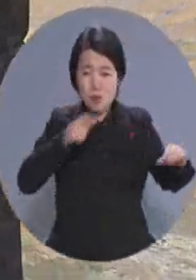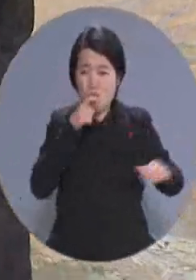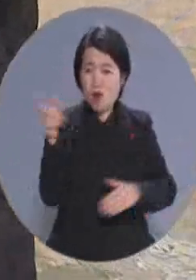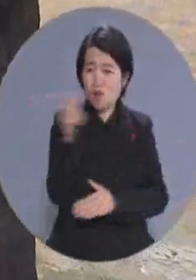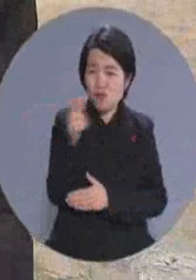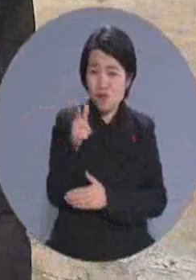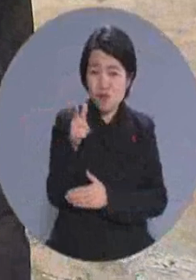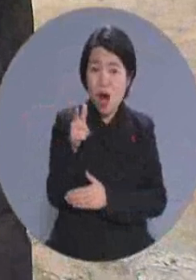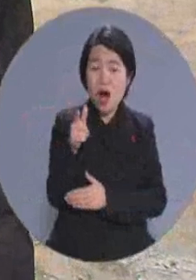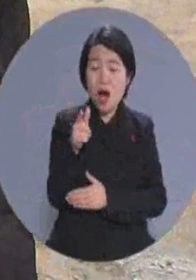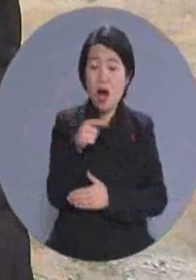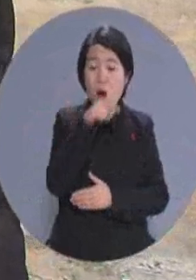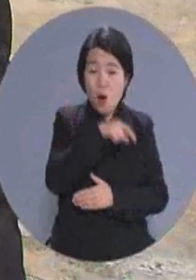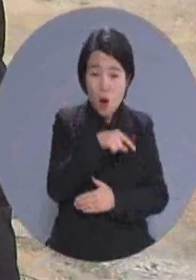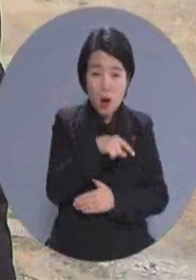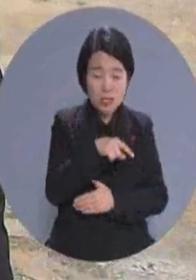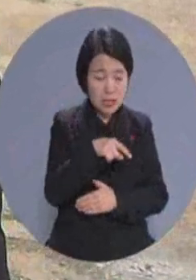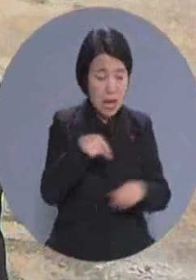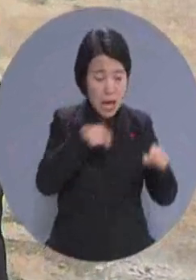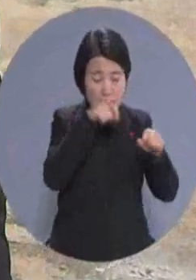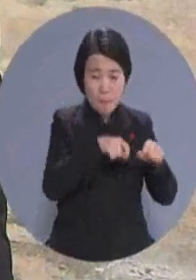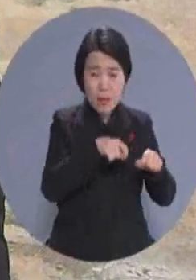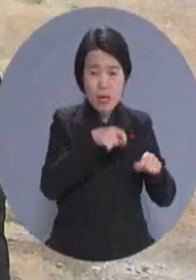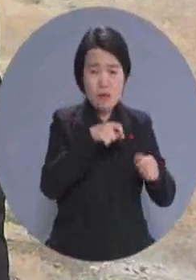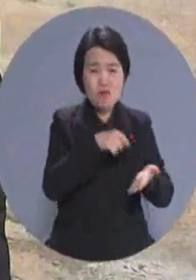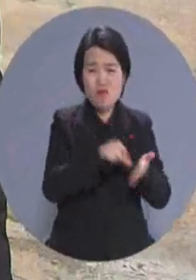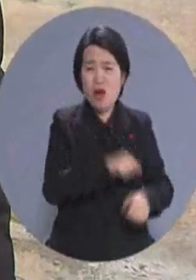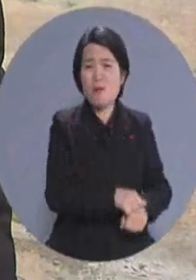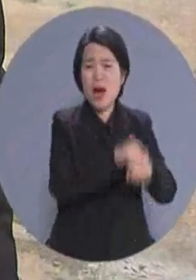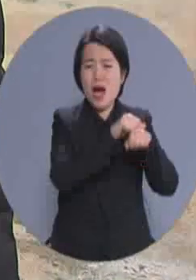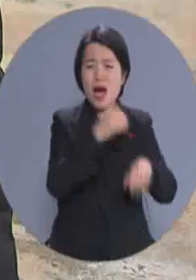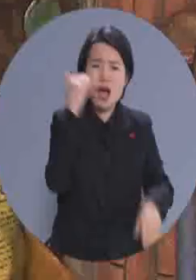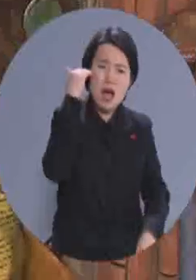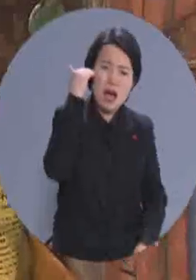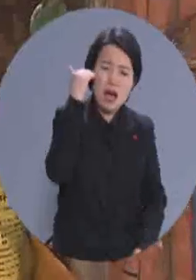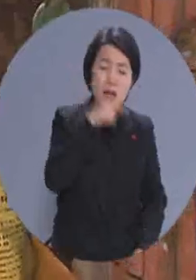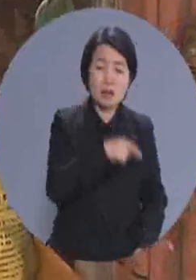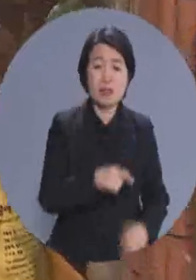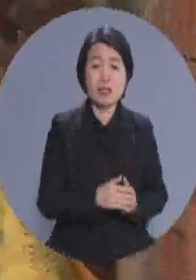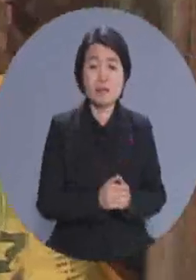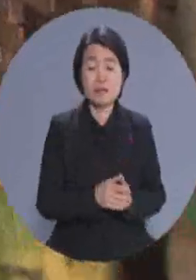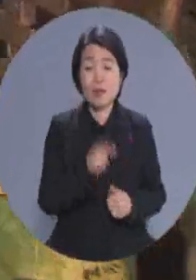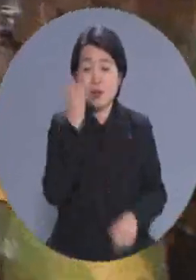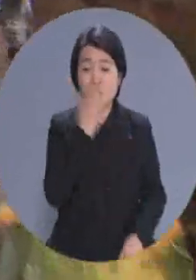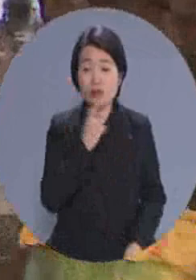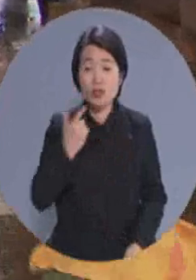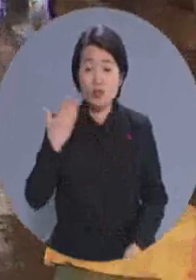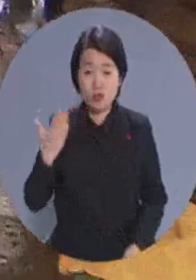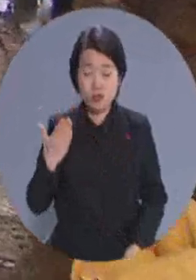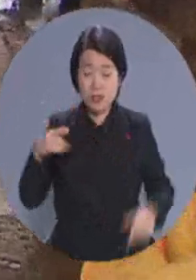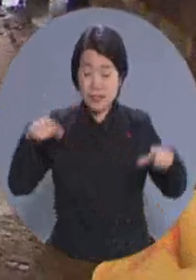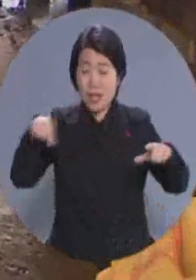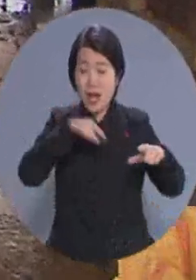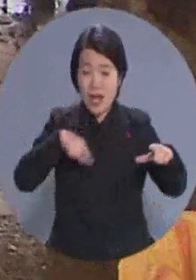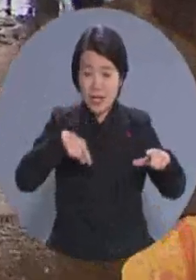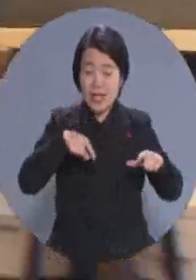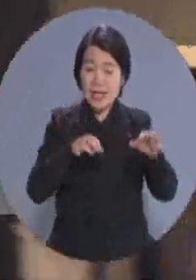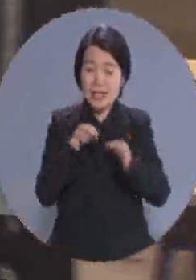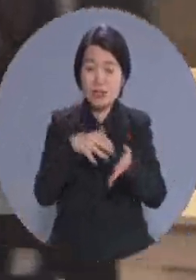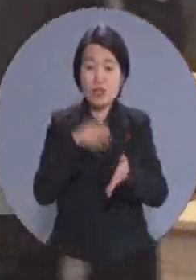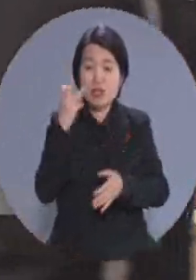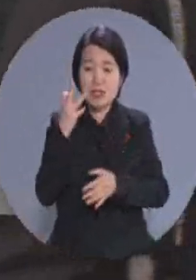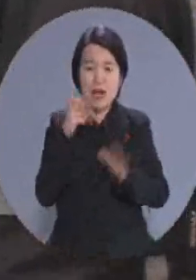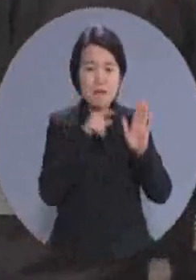적치물이 놓여 있어 긴급한 소화 진압에 문제가 있어 보입니다 최근 여수 소방이 관내 시장 13곳을